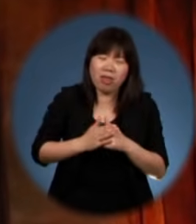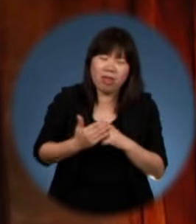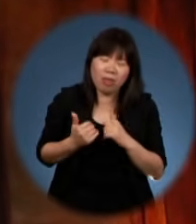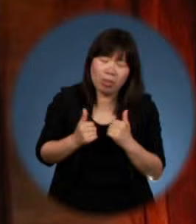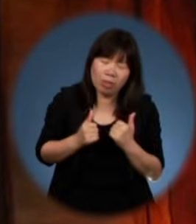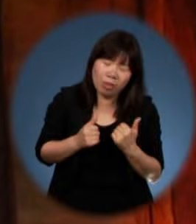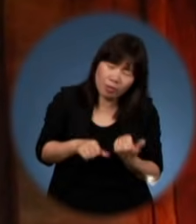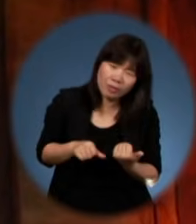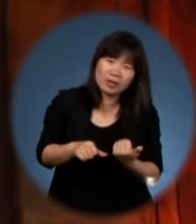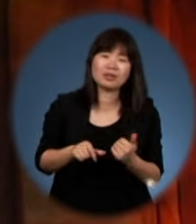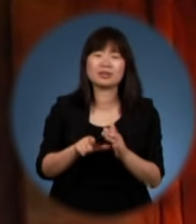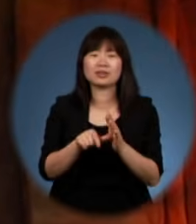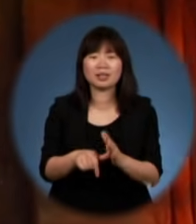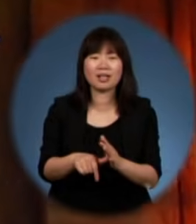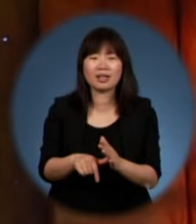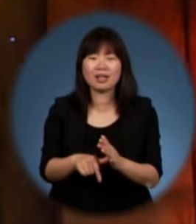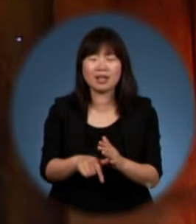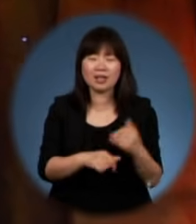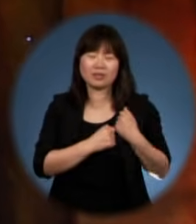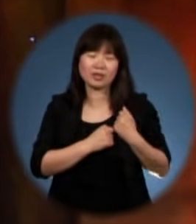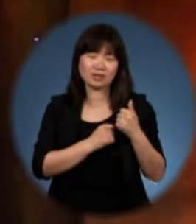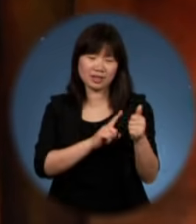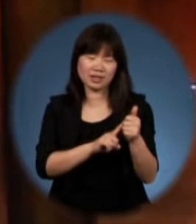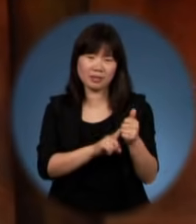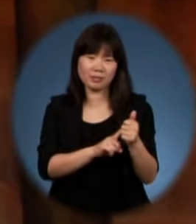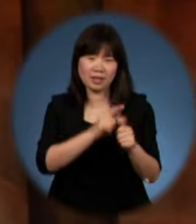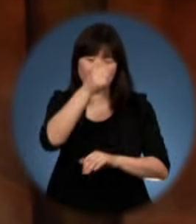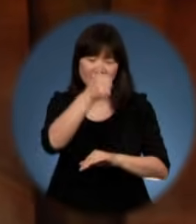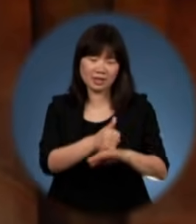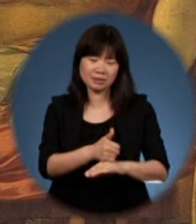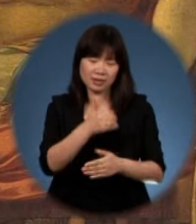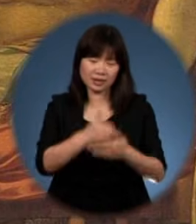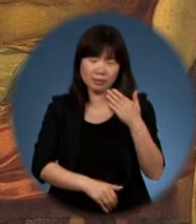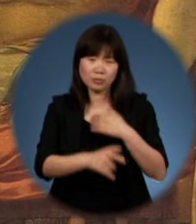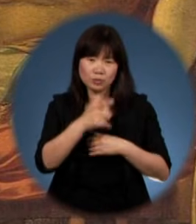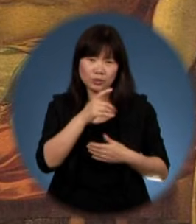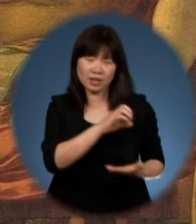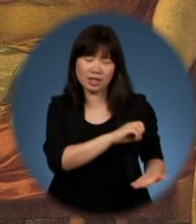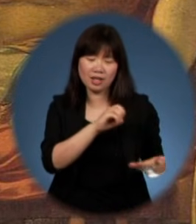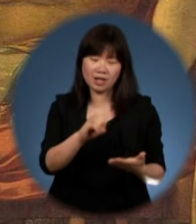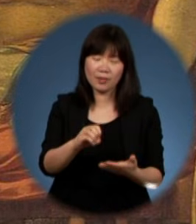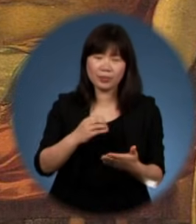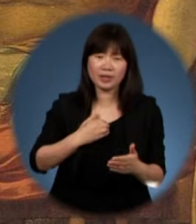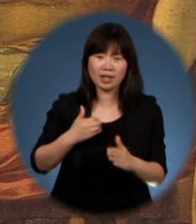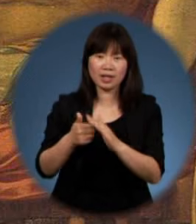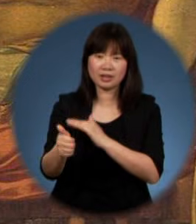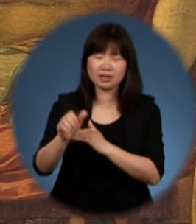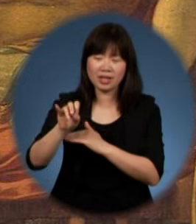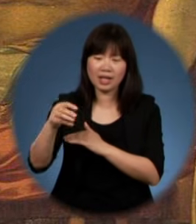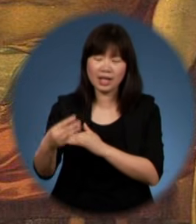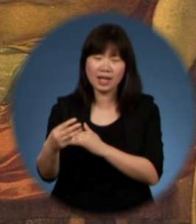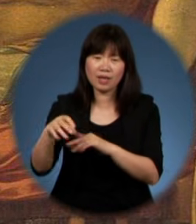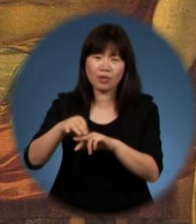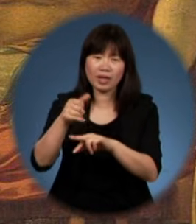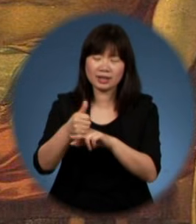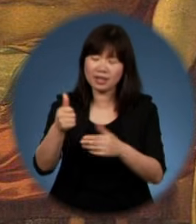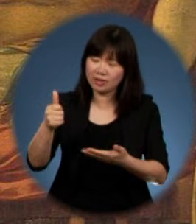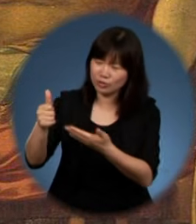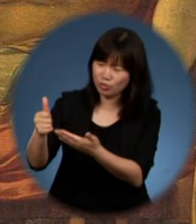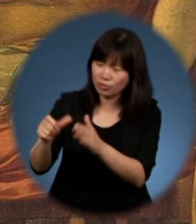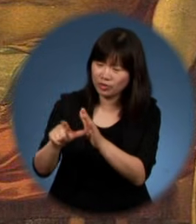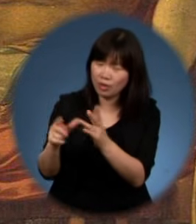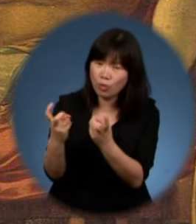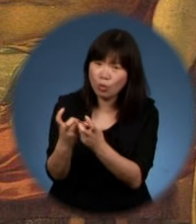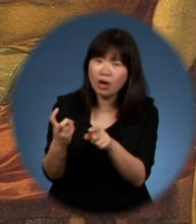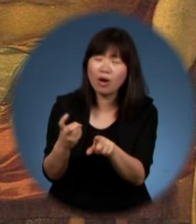그때 장수 한 명이 남아 있는 마지막 물을 가지고 줘 자기 대장인 알렉산드로스 대왕의 바칩니다 그때 어떻게